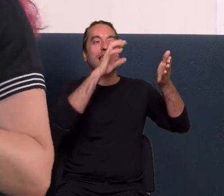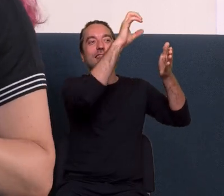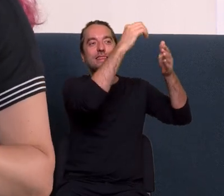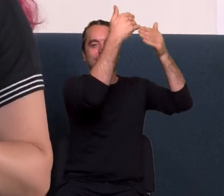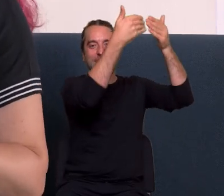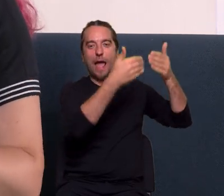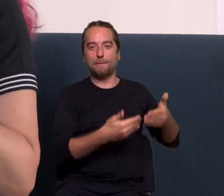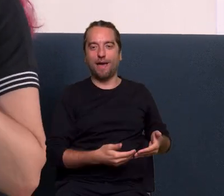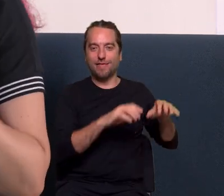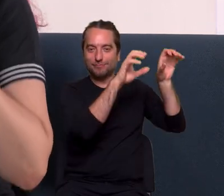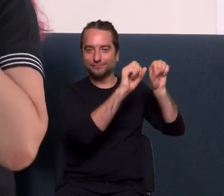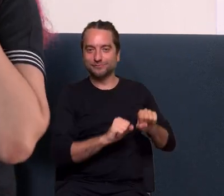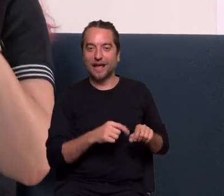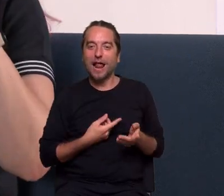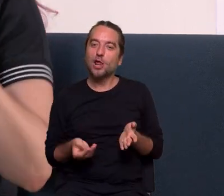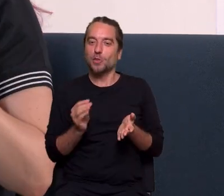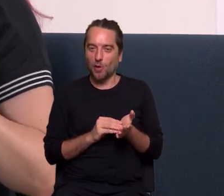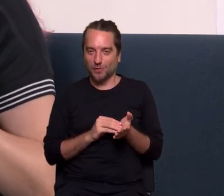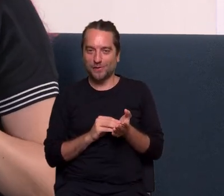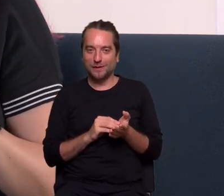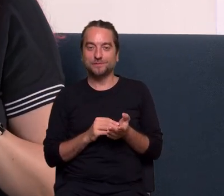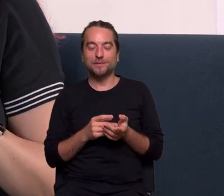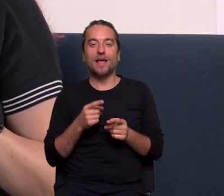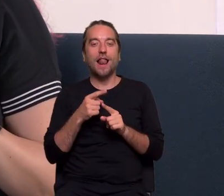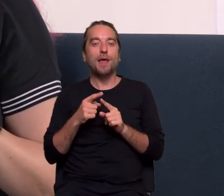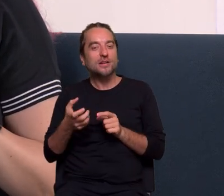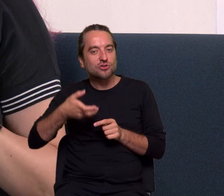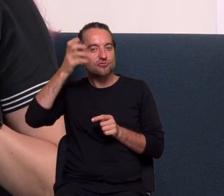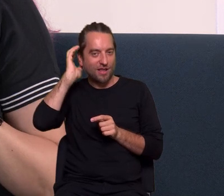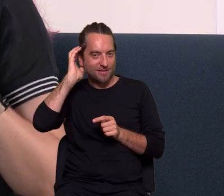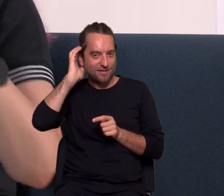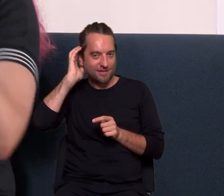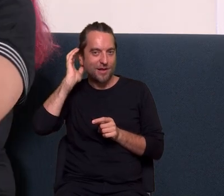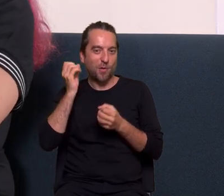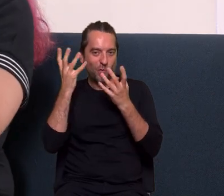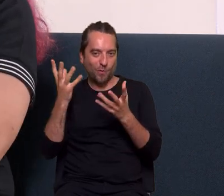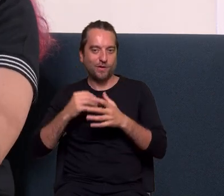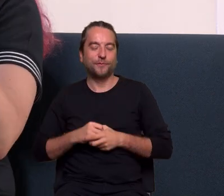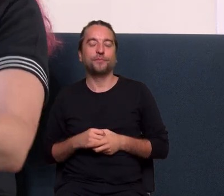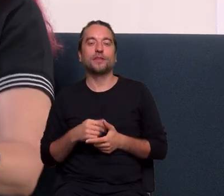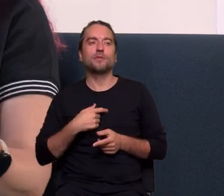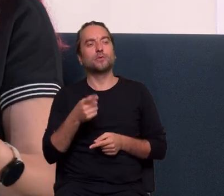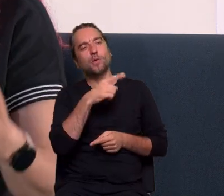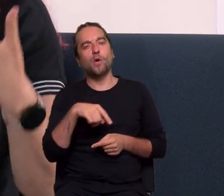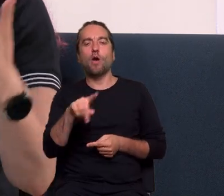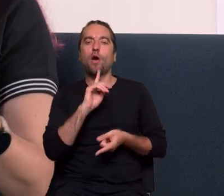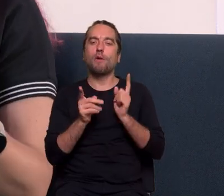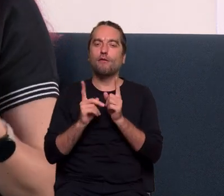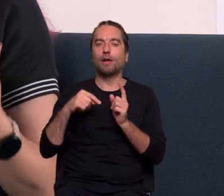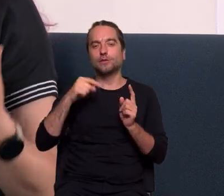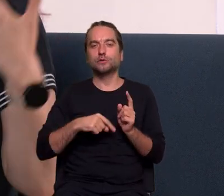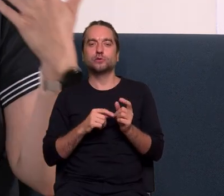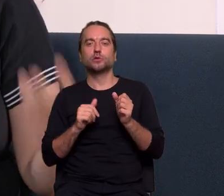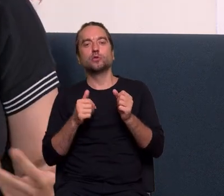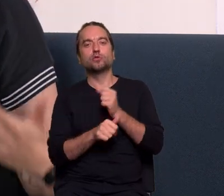nie będzie dosłownie o tapecie, ale jeszcze, żeby dorzucić znowu wątek czeski, ponieważ właśnie tu rozmawiamy często o świadectwach, które mamy. W Polsce też